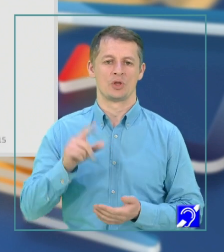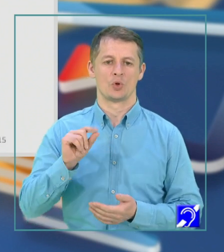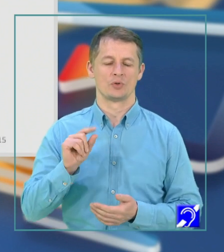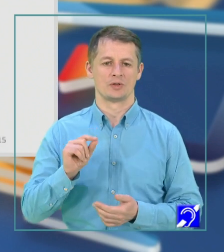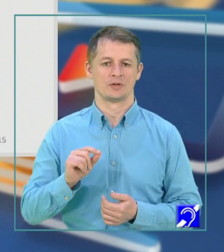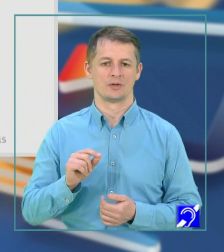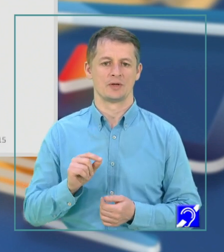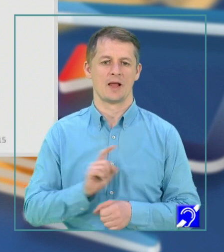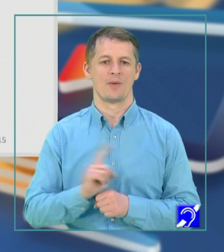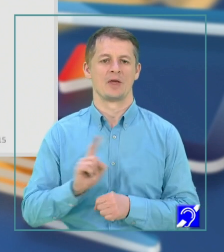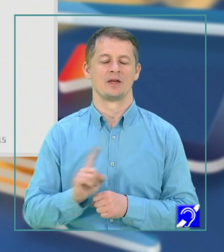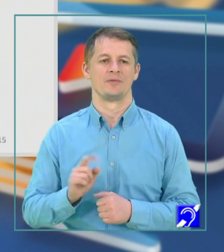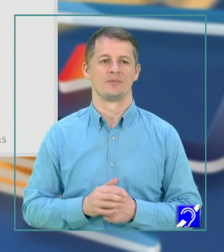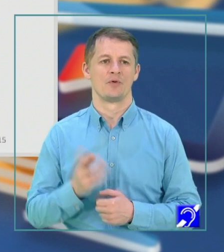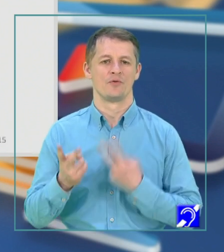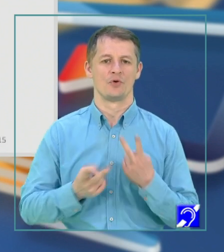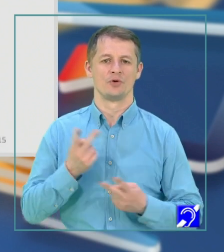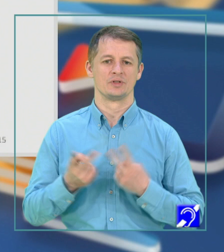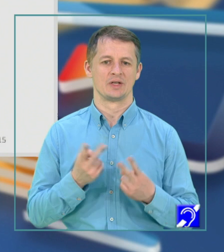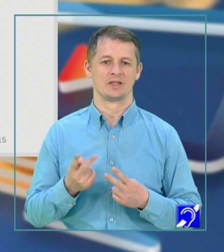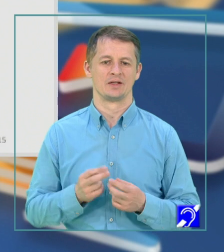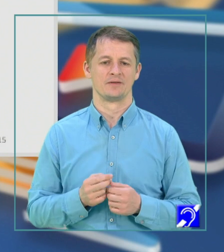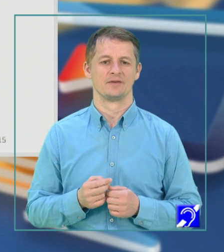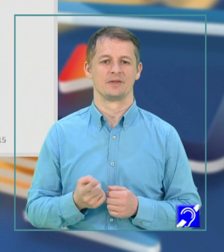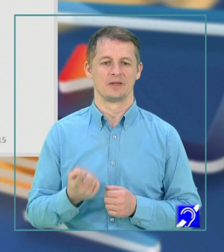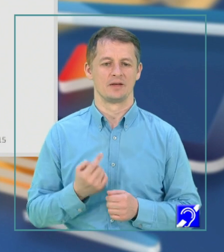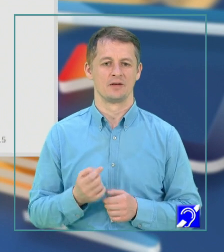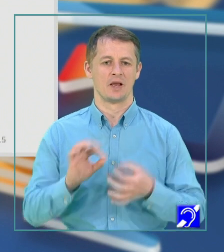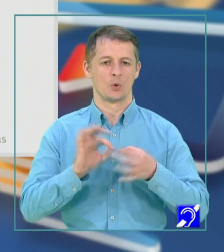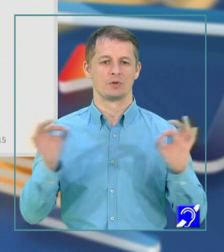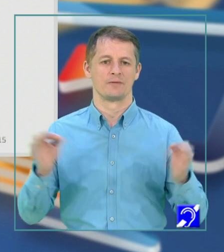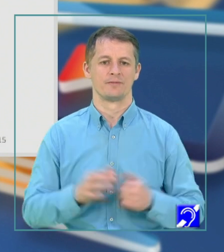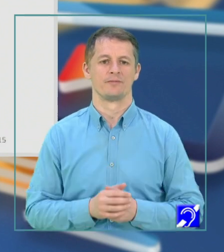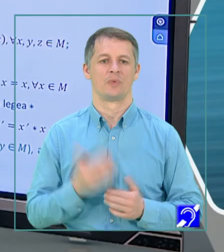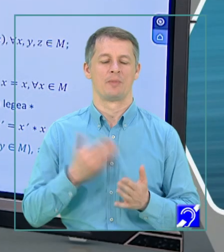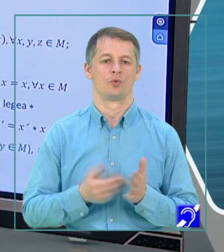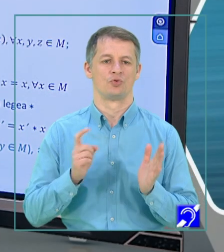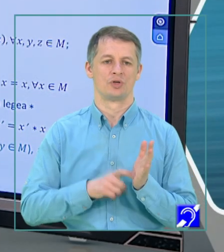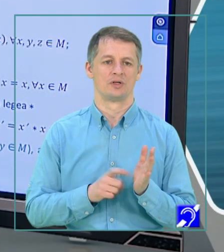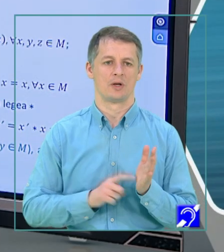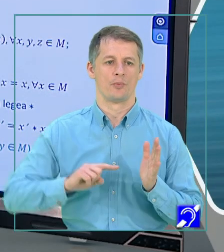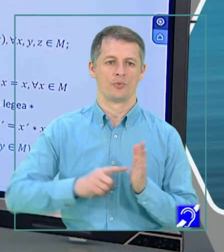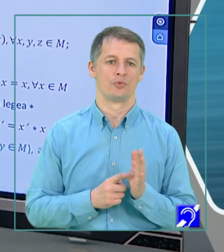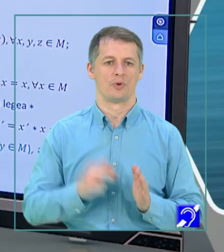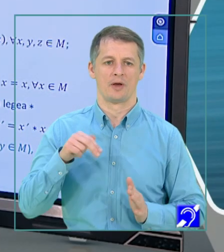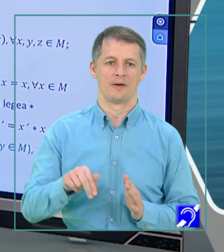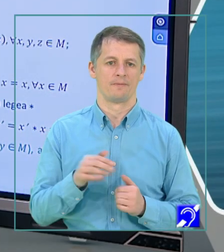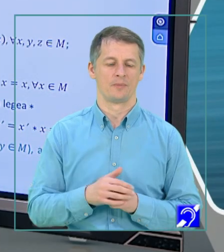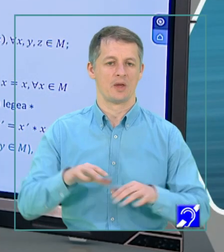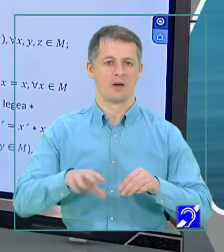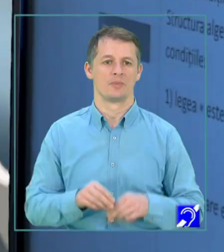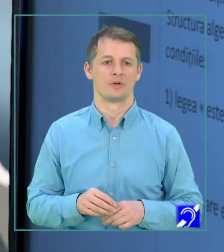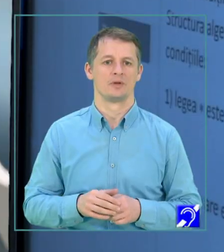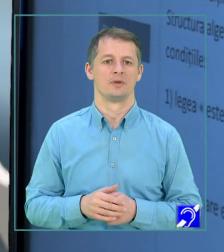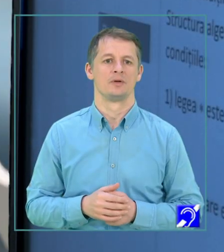2020 de elemente folosind funcția din enunț. Pentru cerința de la punctul E, admitem că M